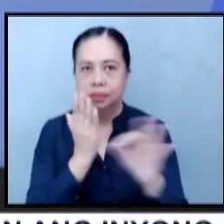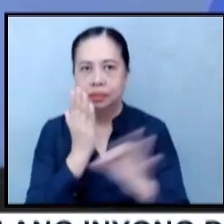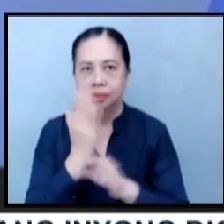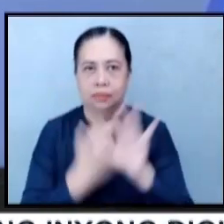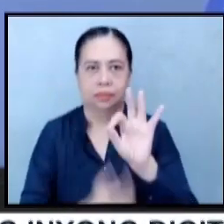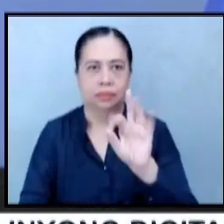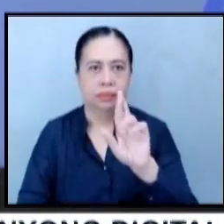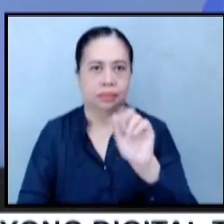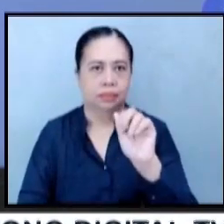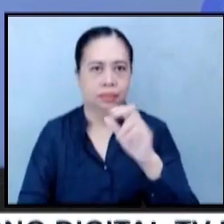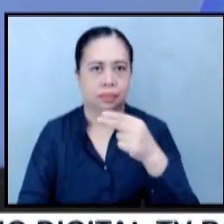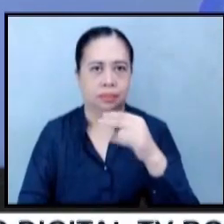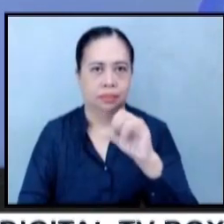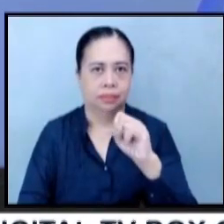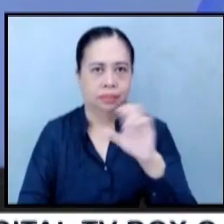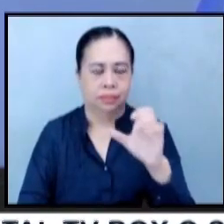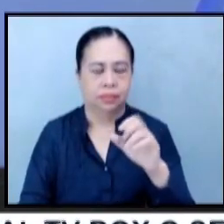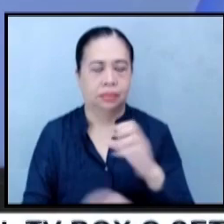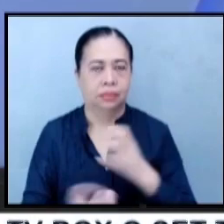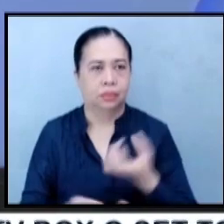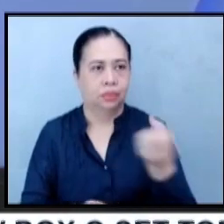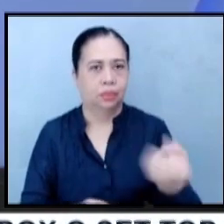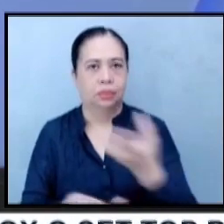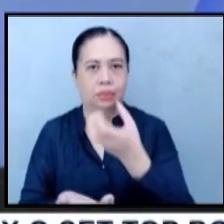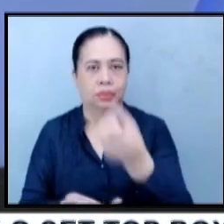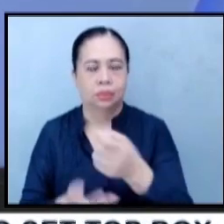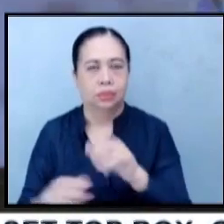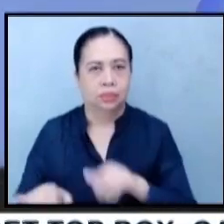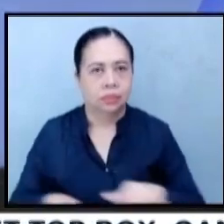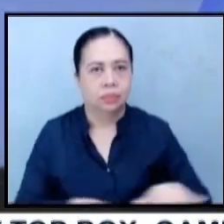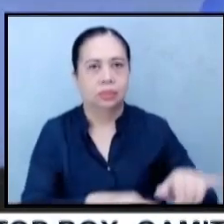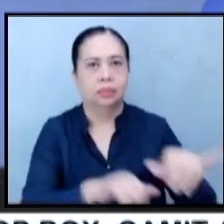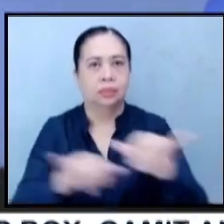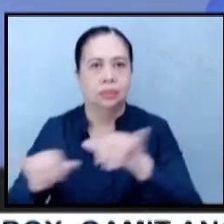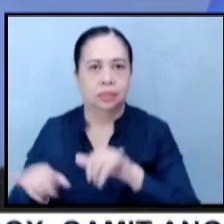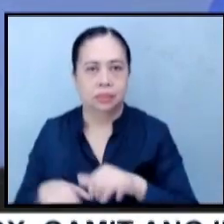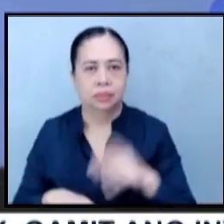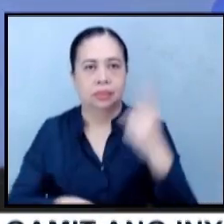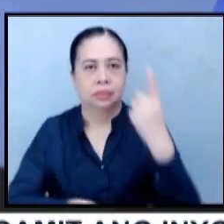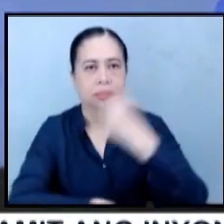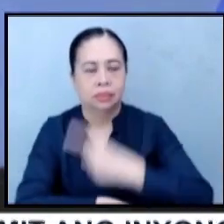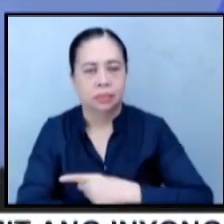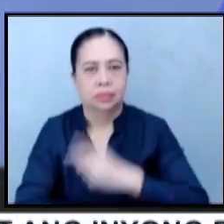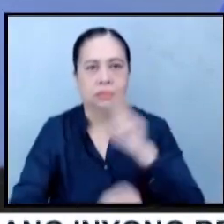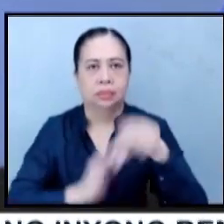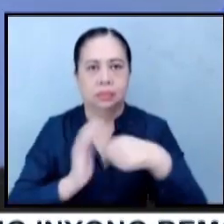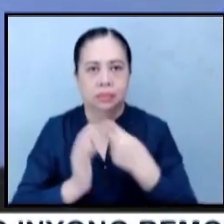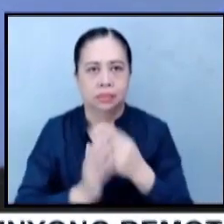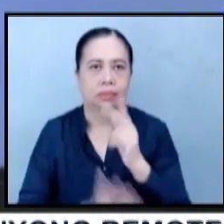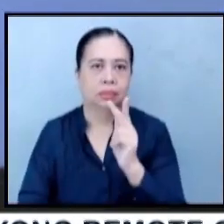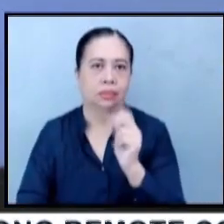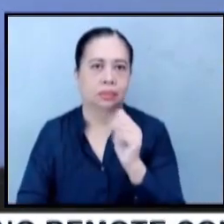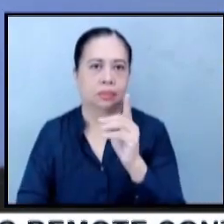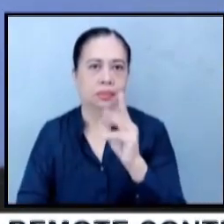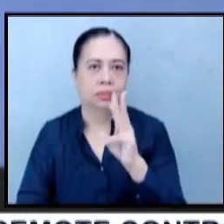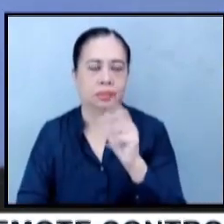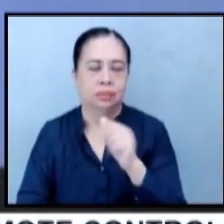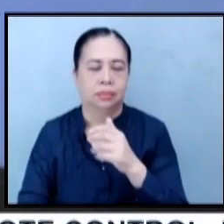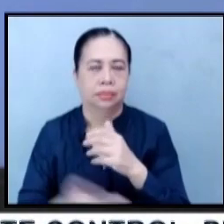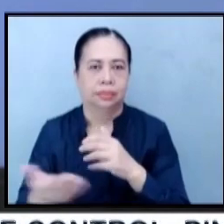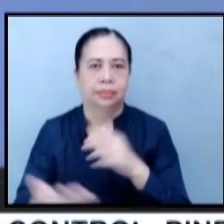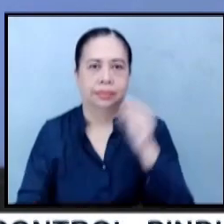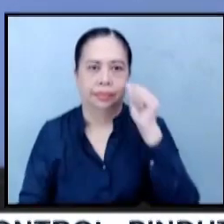kooperatiba. Balak din ng kagawaran na gawing standards ang operating days and hours ng mga kadiwa. Si Alan Francisco sa